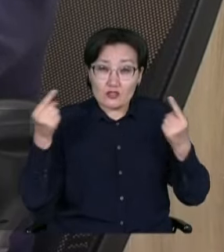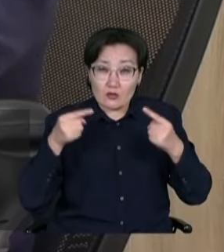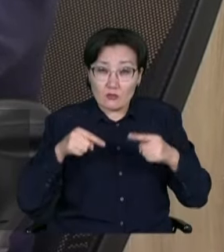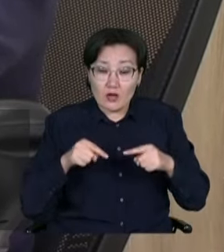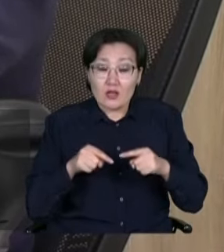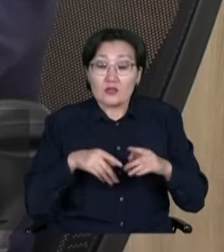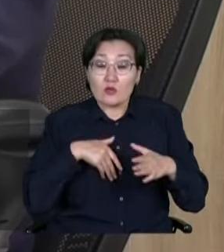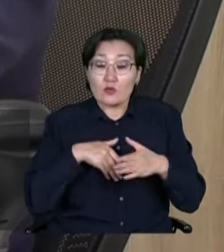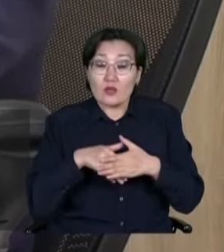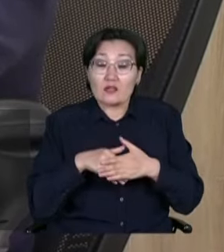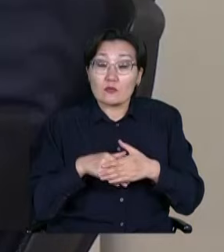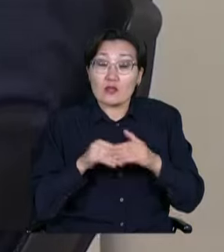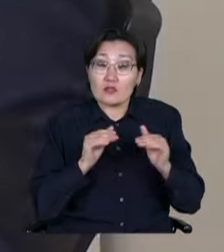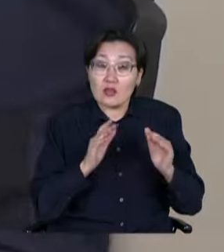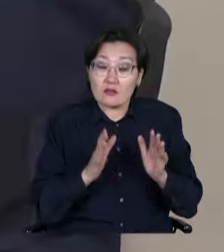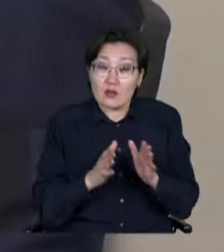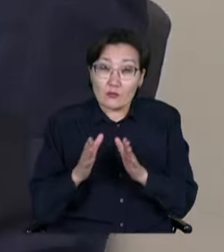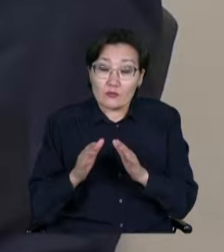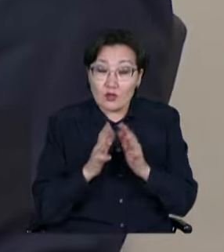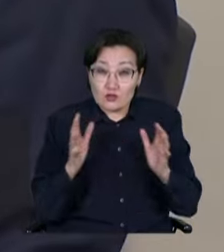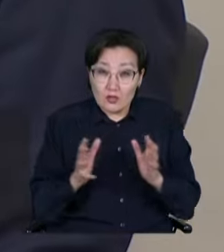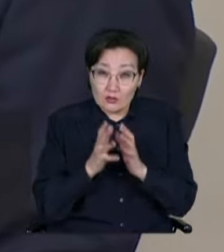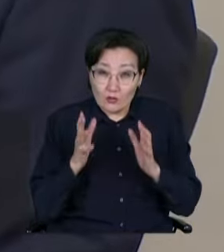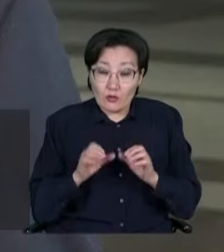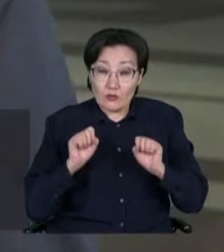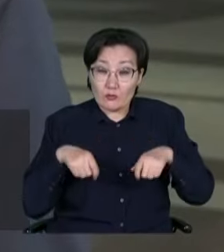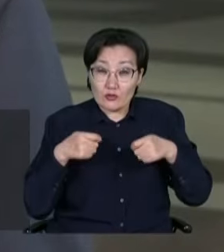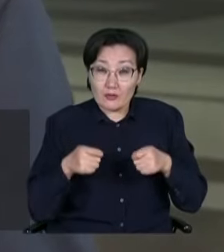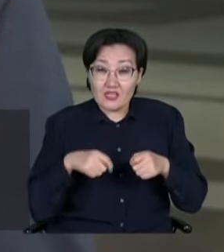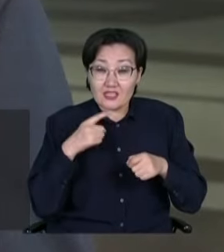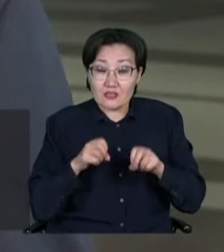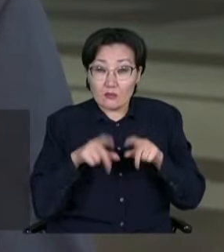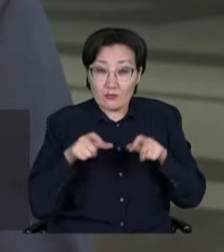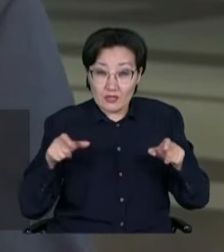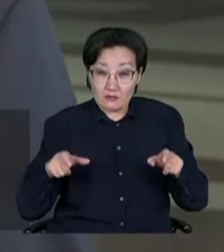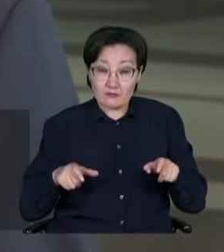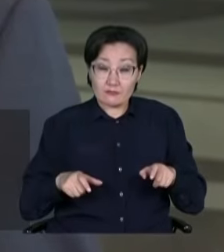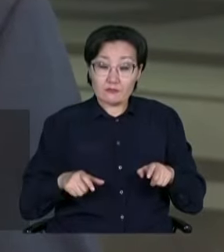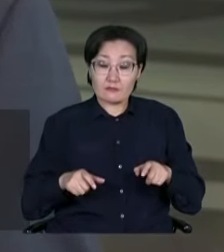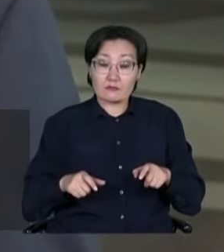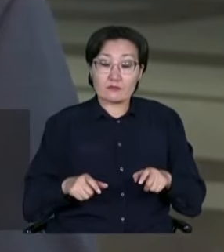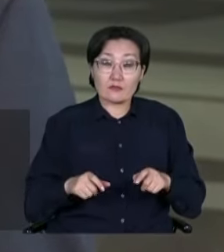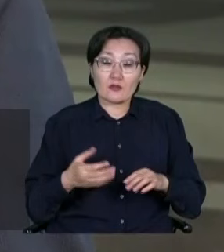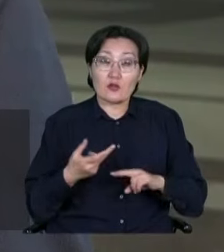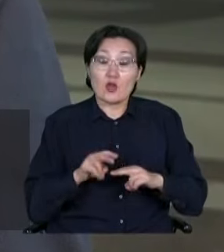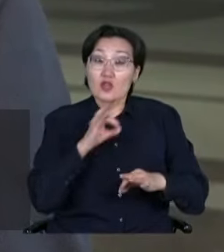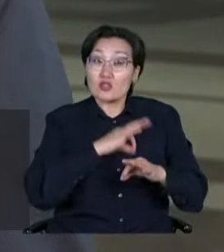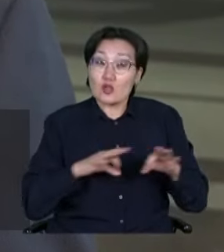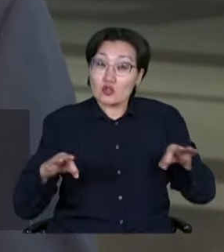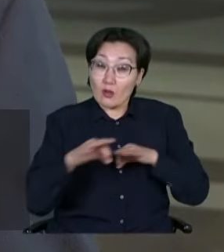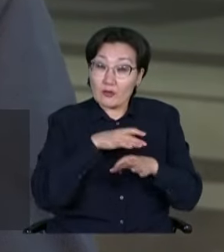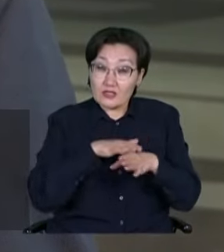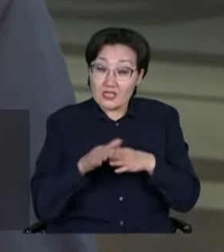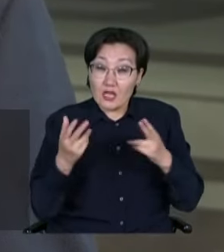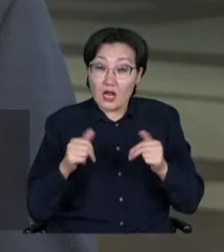үдерісін қалыпты ұстап тұруға мүмкіндік береді дейді экономист сарапшылар. Әрекетшіл бір жобаларды жүзеге асыру үшін